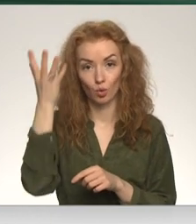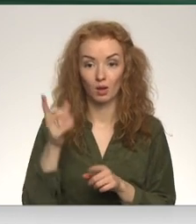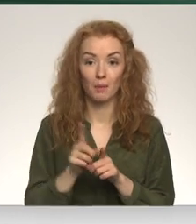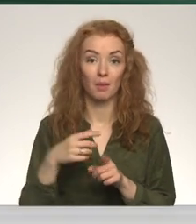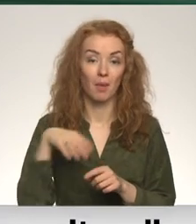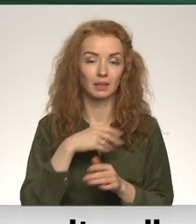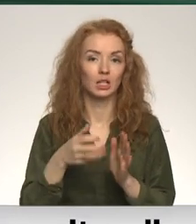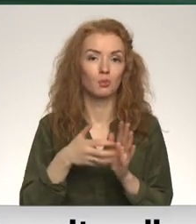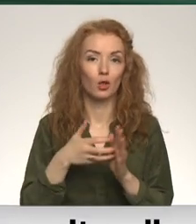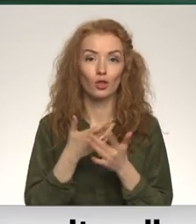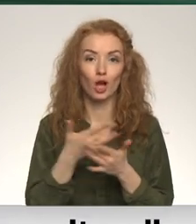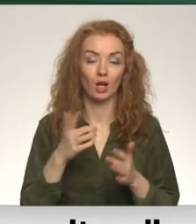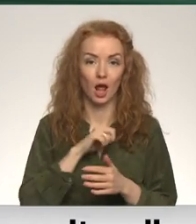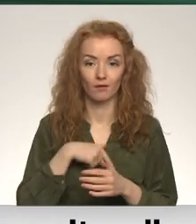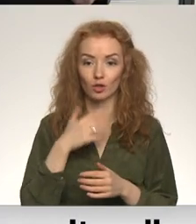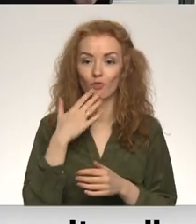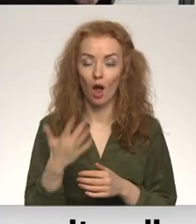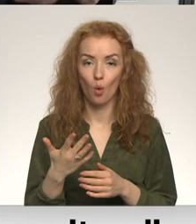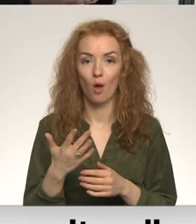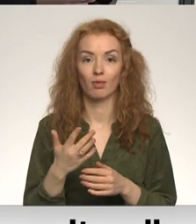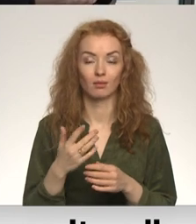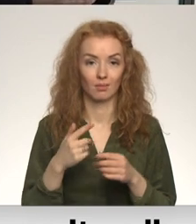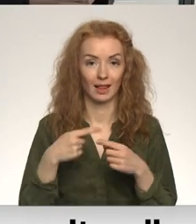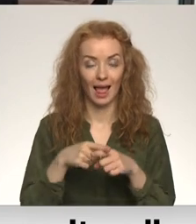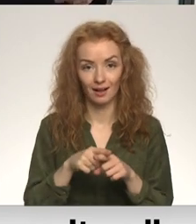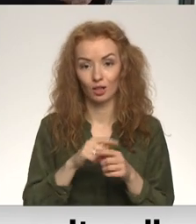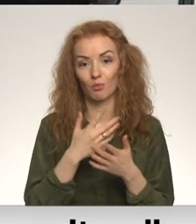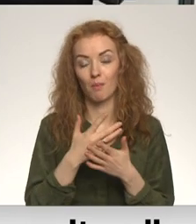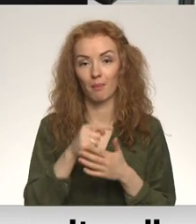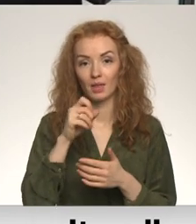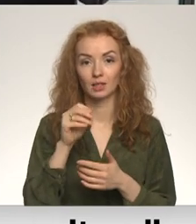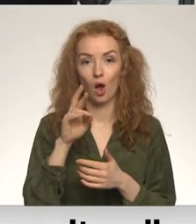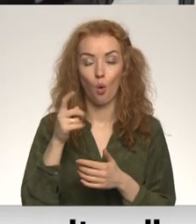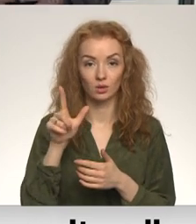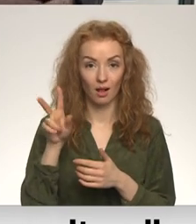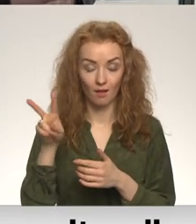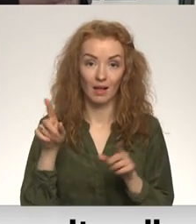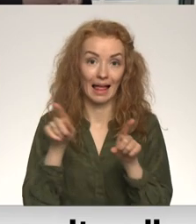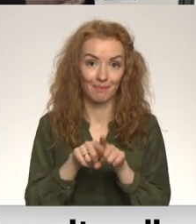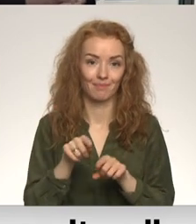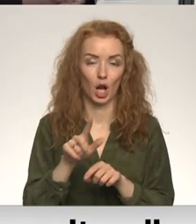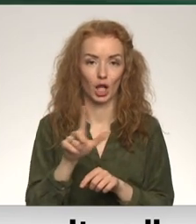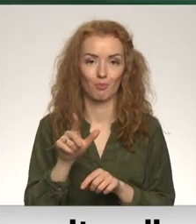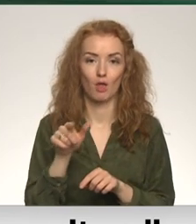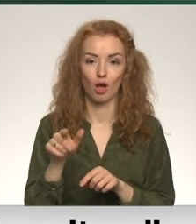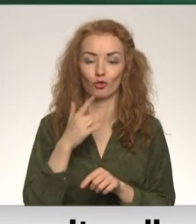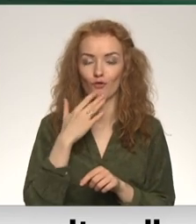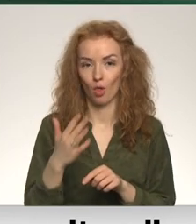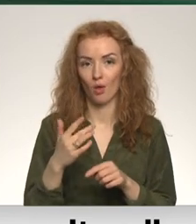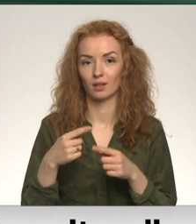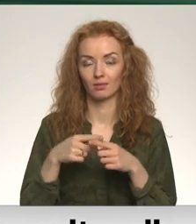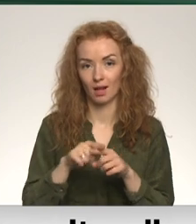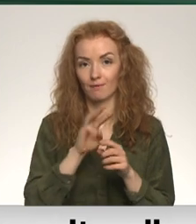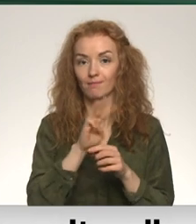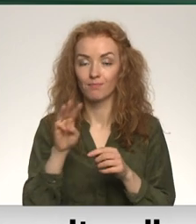izmantojam dažādas latviešu valodas Rīgas, kad mēs iekstam tezaurā, ja mēs gribam noskaidrot, kā tur kaut kāds vārds ir. Šis ir tieši tāds pats veids, ja mēs gribam zināt,